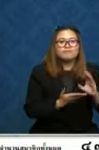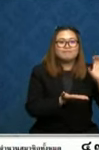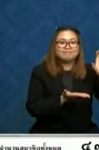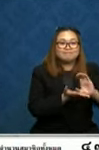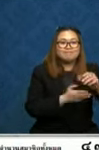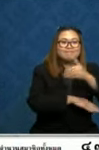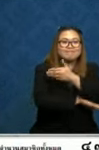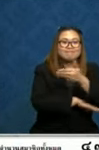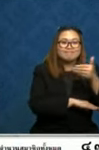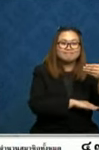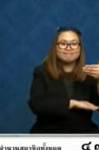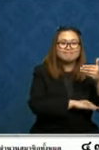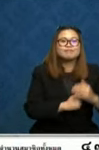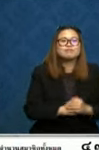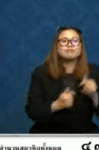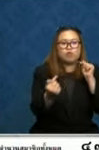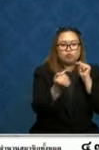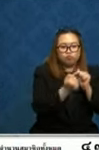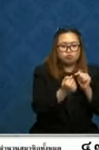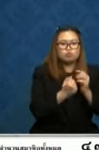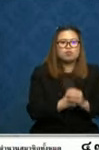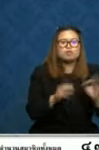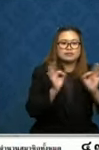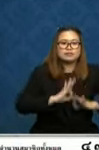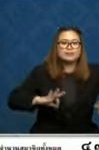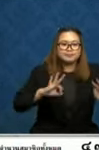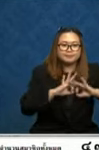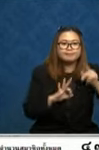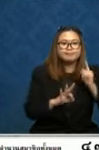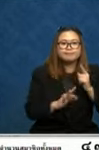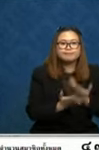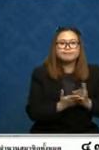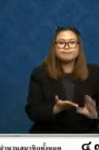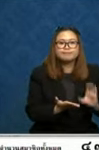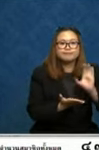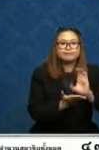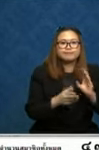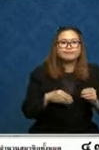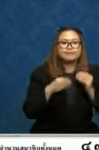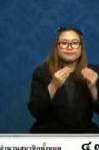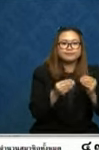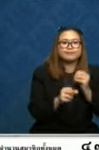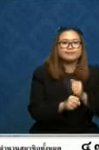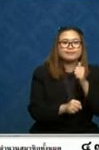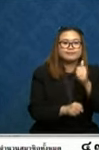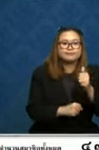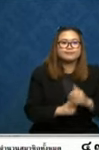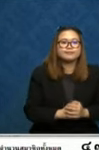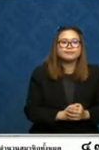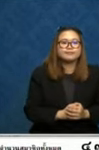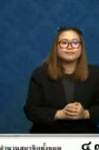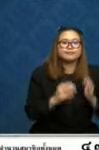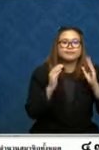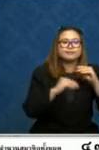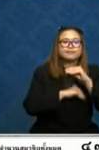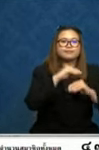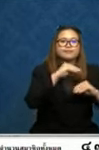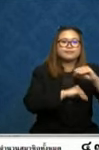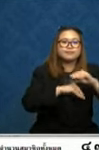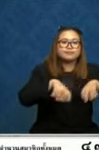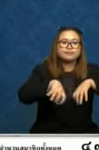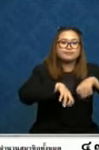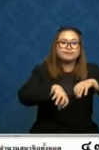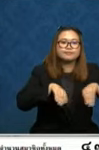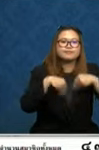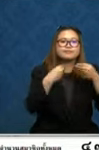องพิจารณาถึงความเหมาะสมและความจำเป็นดิฉันจึงขออภิปรายตามรายละเอียดร่างงบประมาณตามรายโครงการที่อาจจะเกินความจำเป็นในสถานการณ์